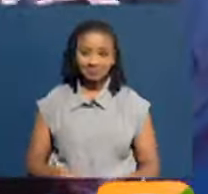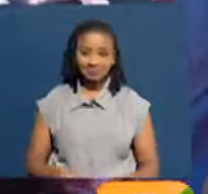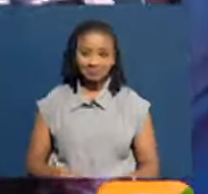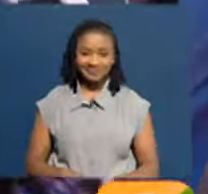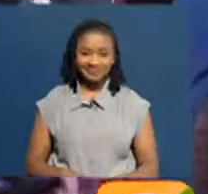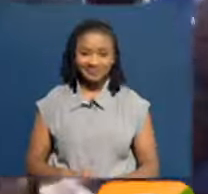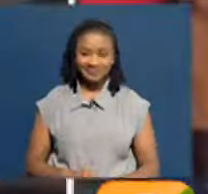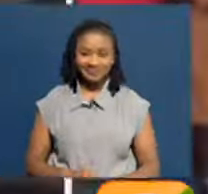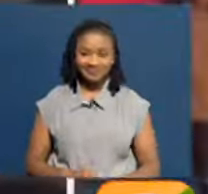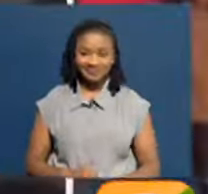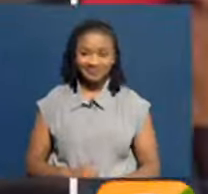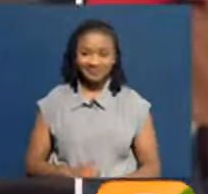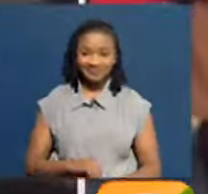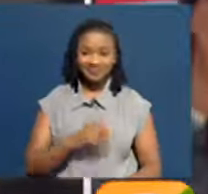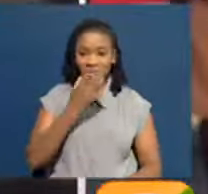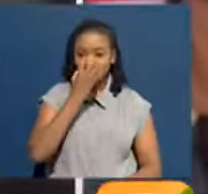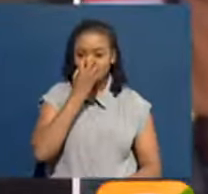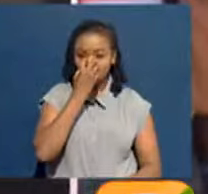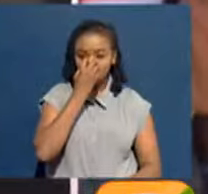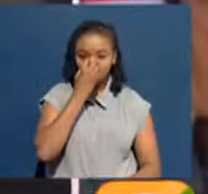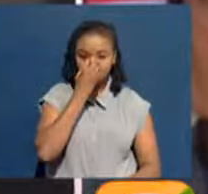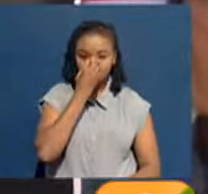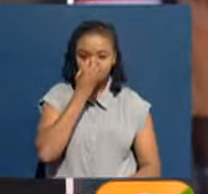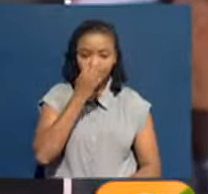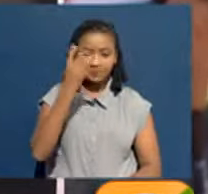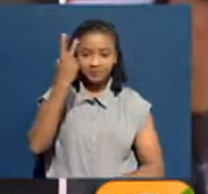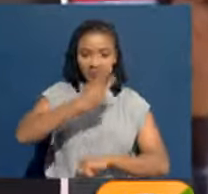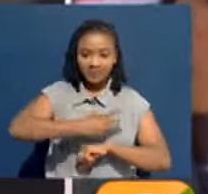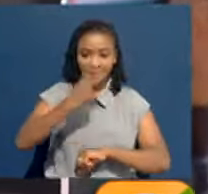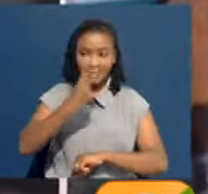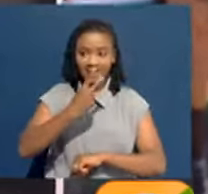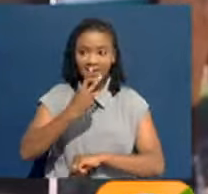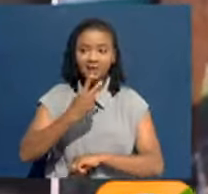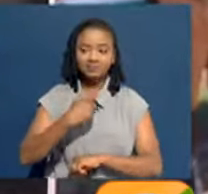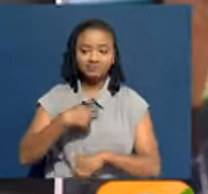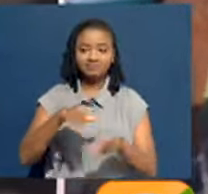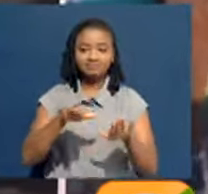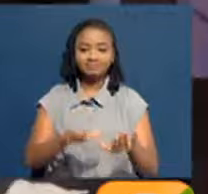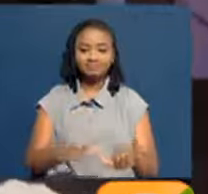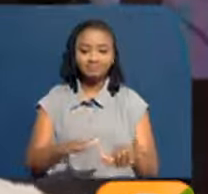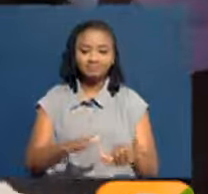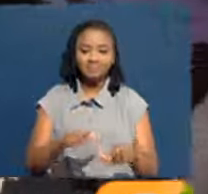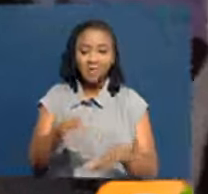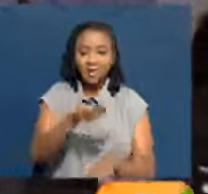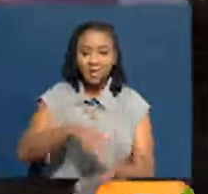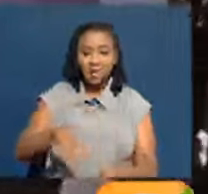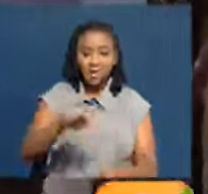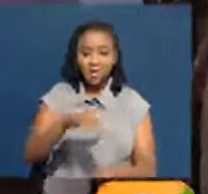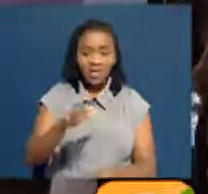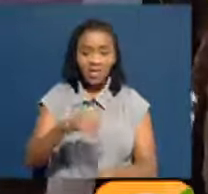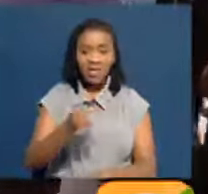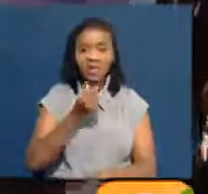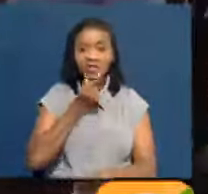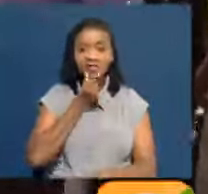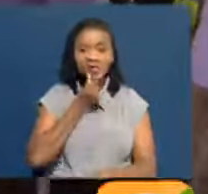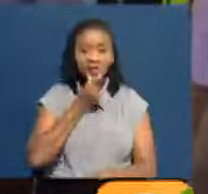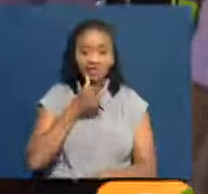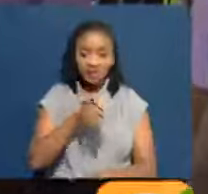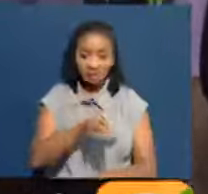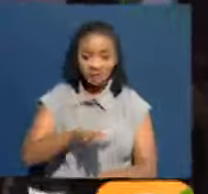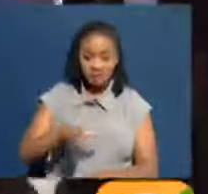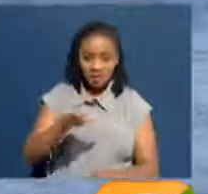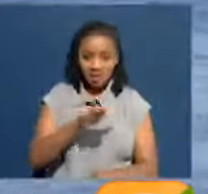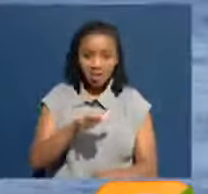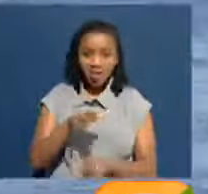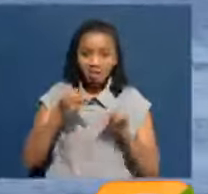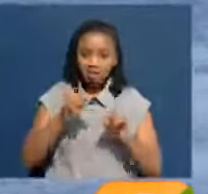Rais William Ruto kwa siku ya pili mfululizo amekita kambi katika eneo la Nyanza. Leo akiwa mwenyeji wa kaunti ya Homa